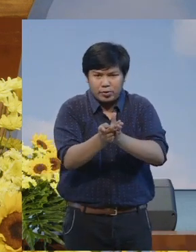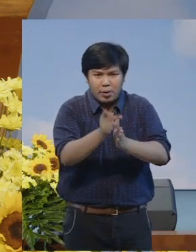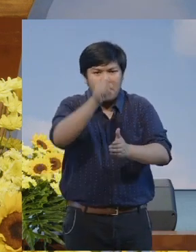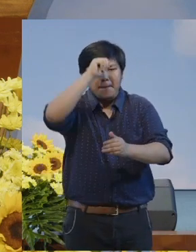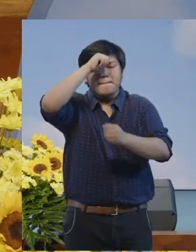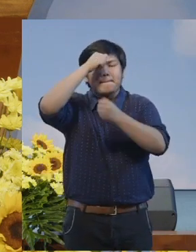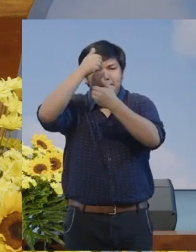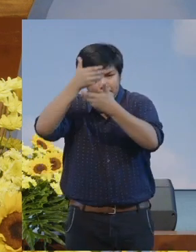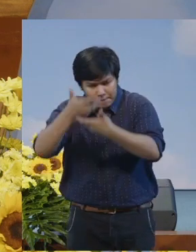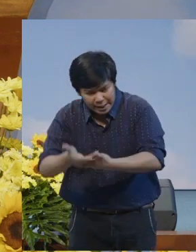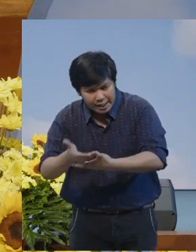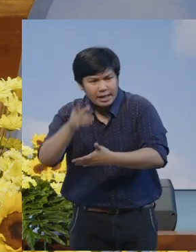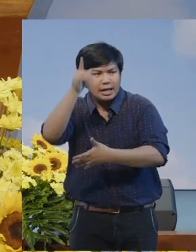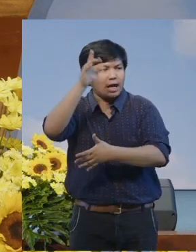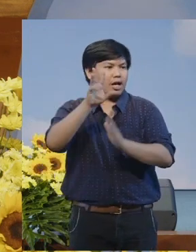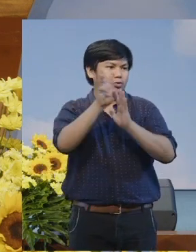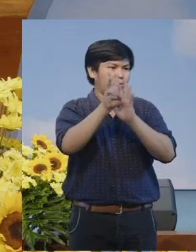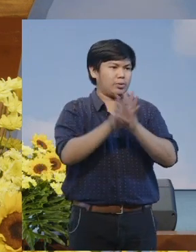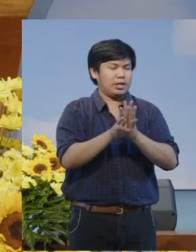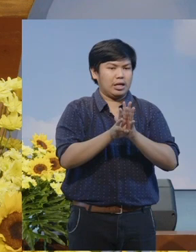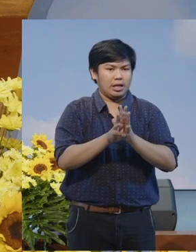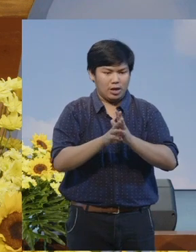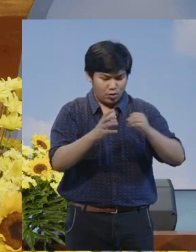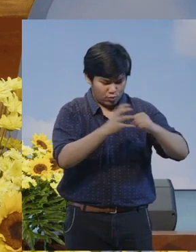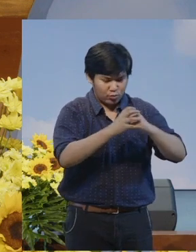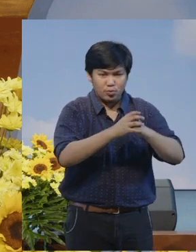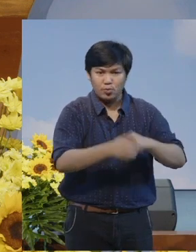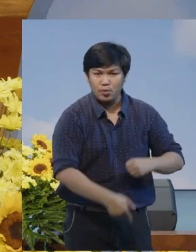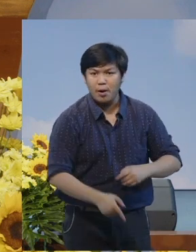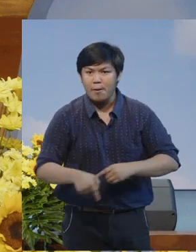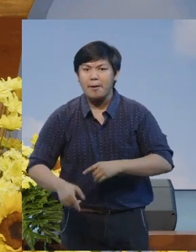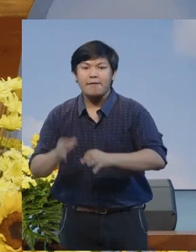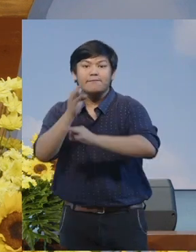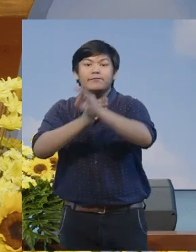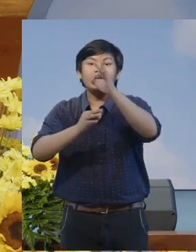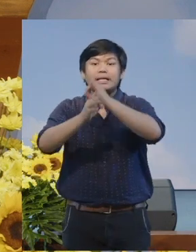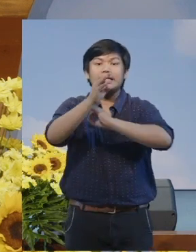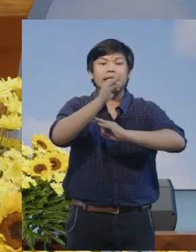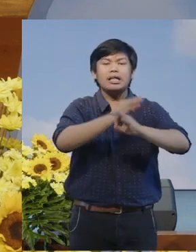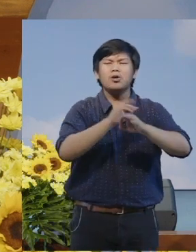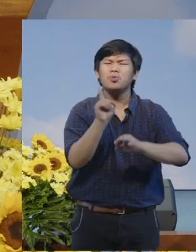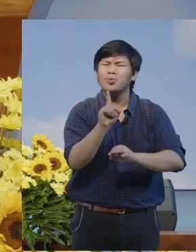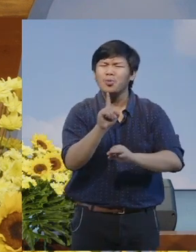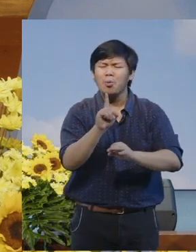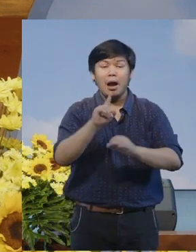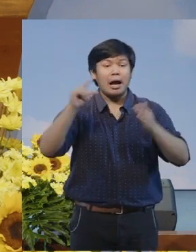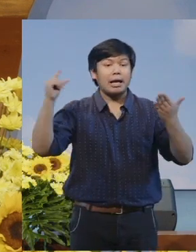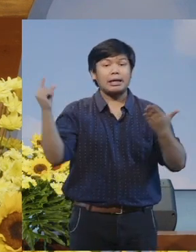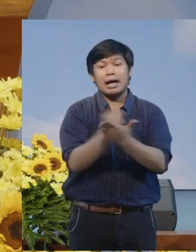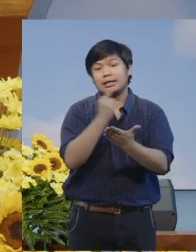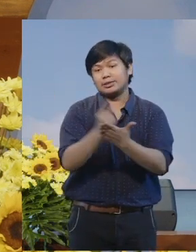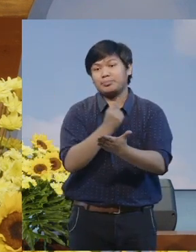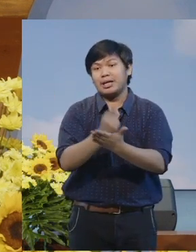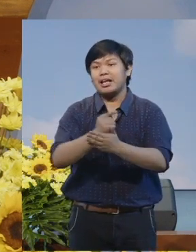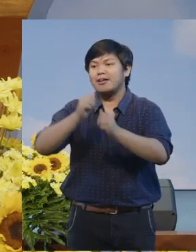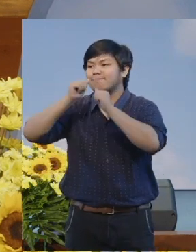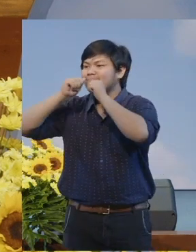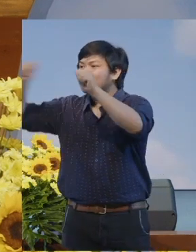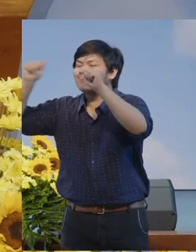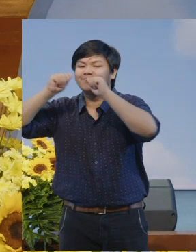kanyang kalooban. Shoes for your feet, having put on the readiness given by the gospel of peace.